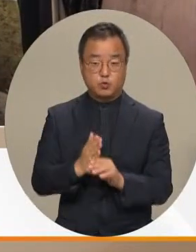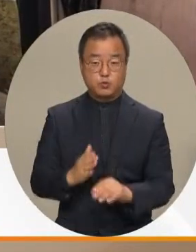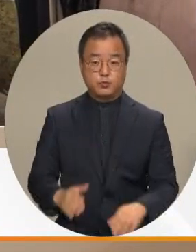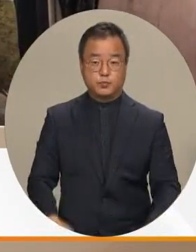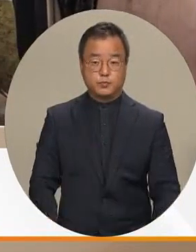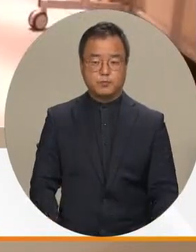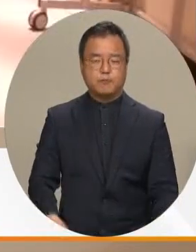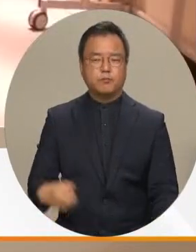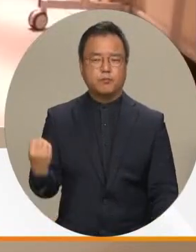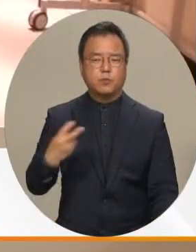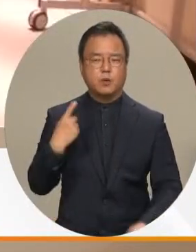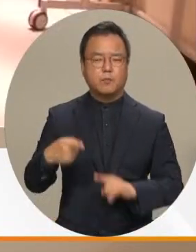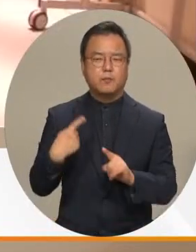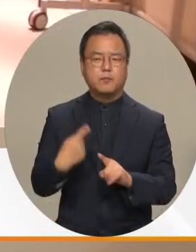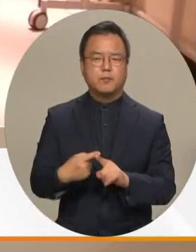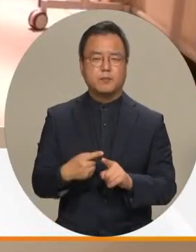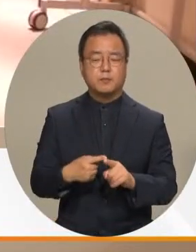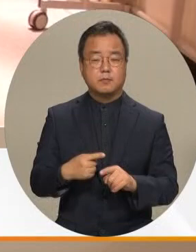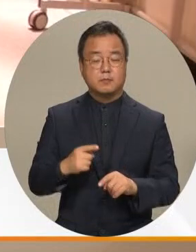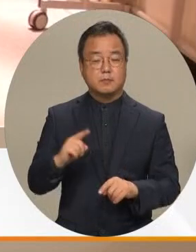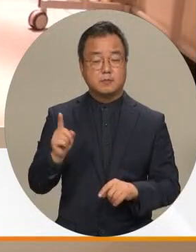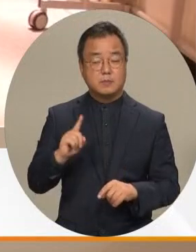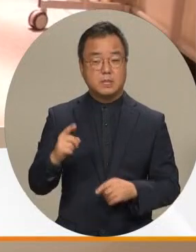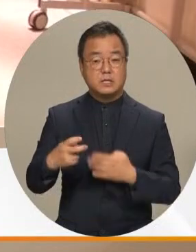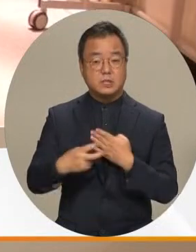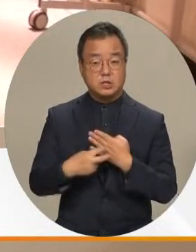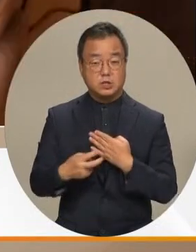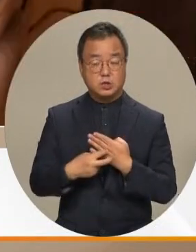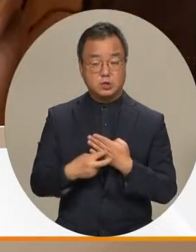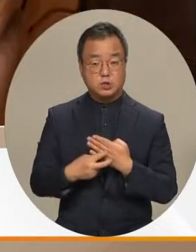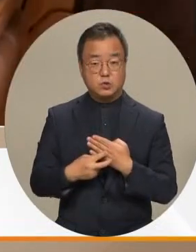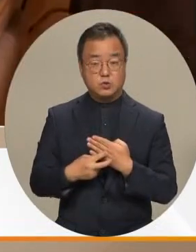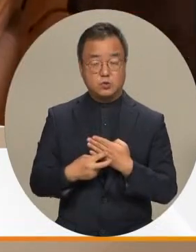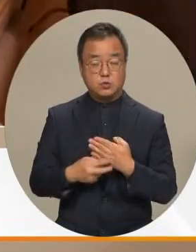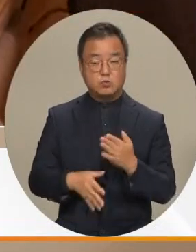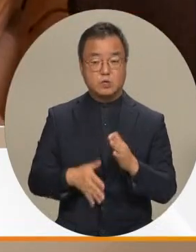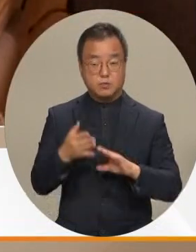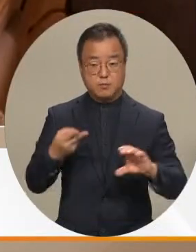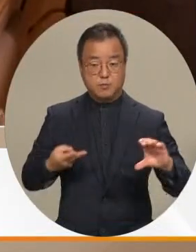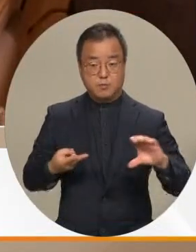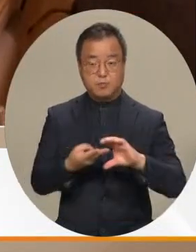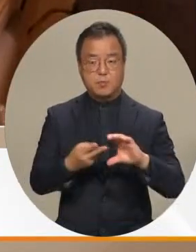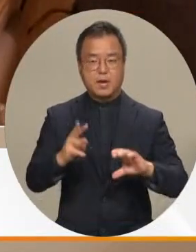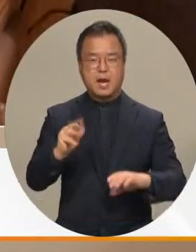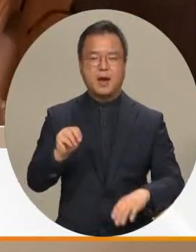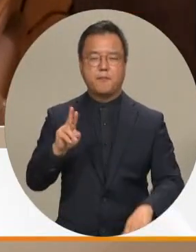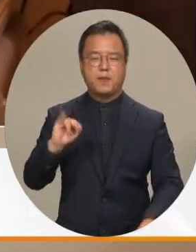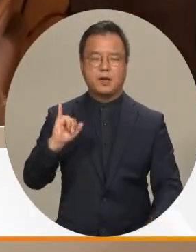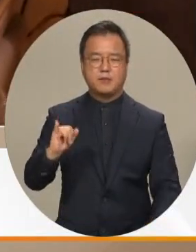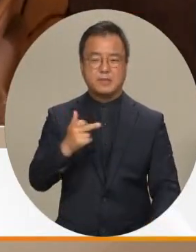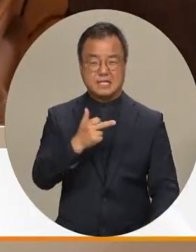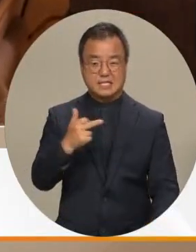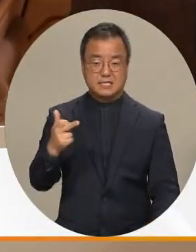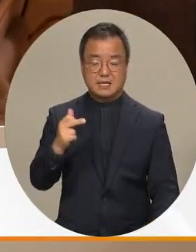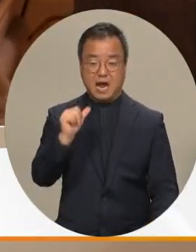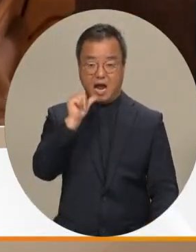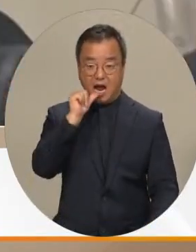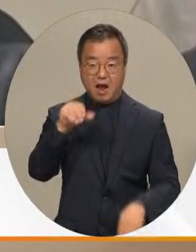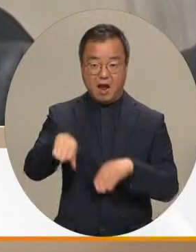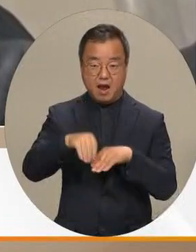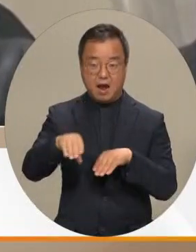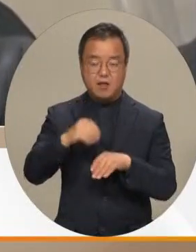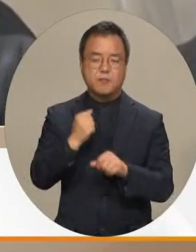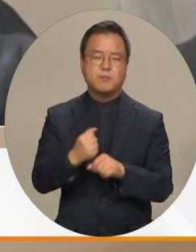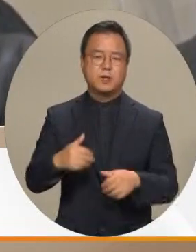합니다 마찬가지로 원리를 가지고 있는 의료기관의 영상장치인 MRI 같은 경우에도 굉장히 큰 자석을 만들어야 됩니다 우리 몸